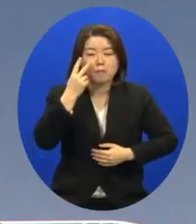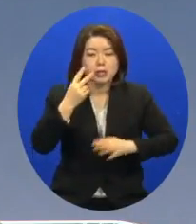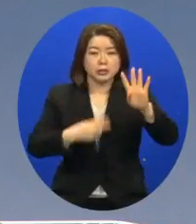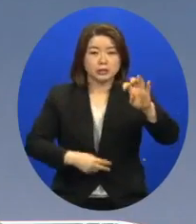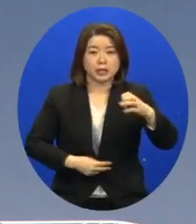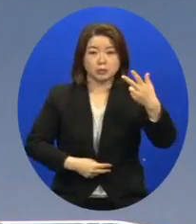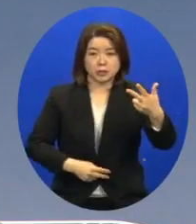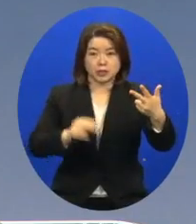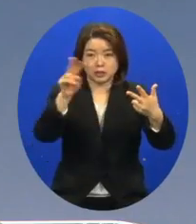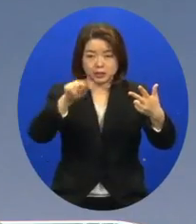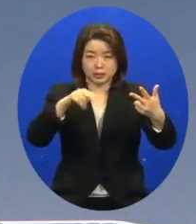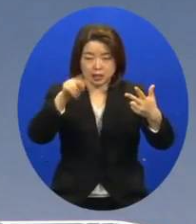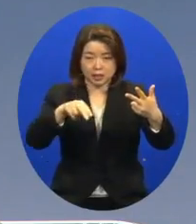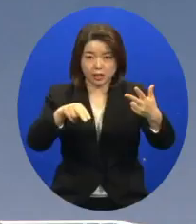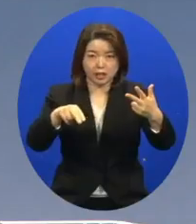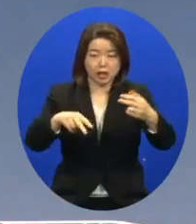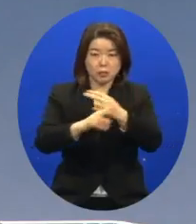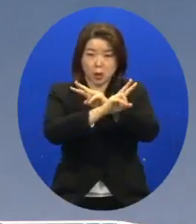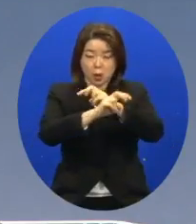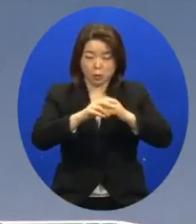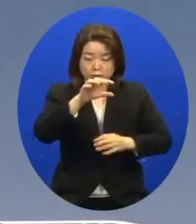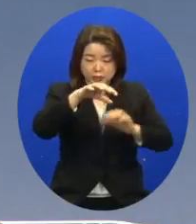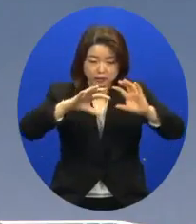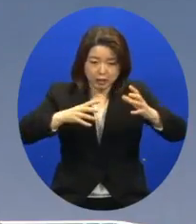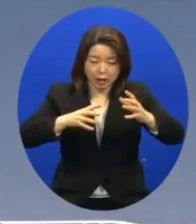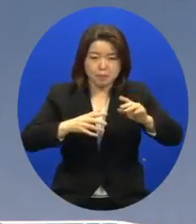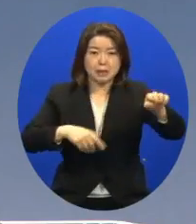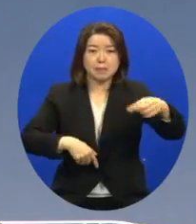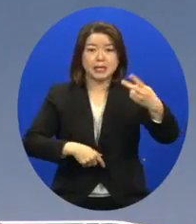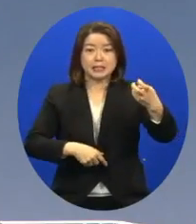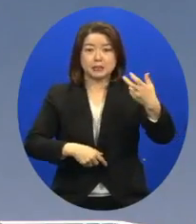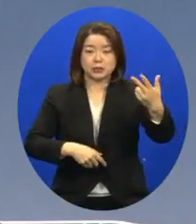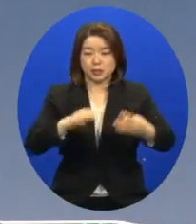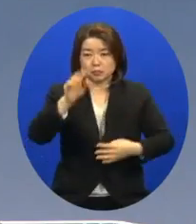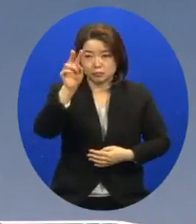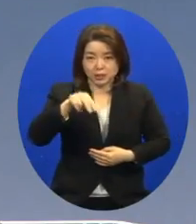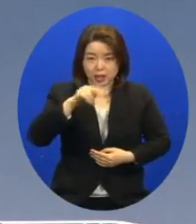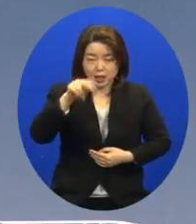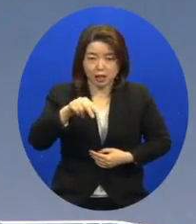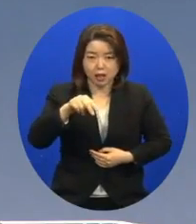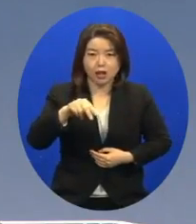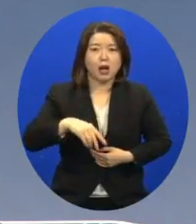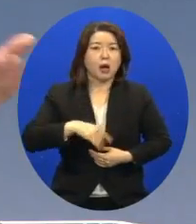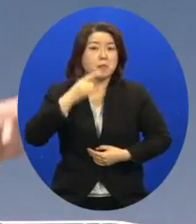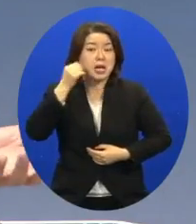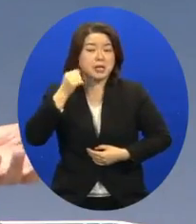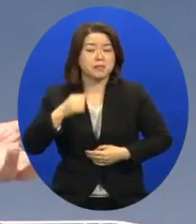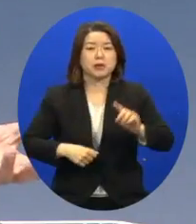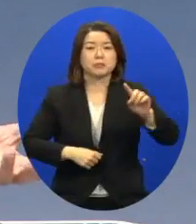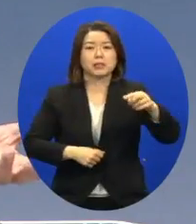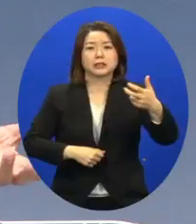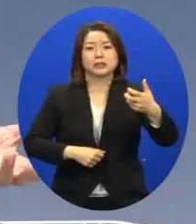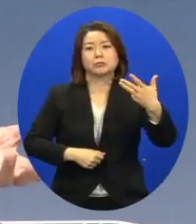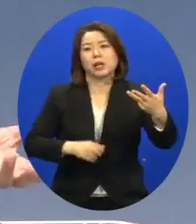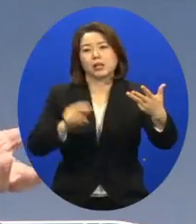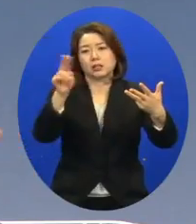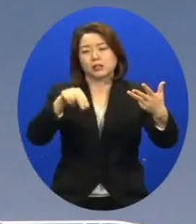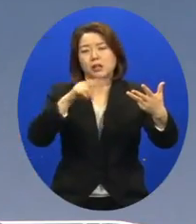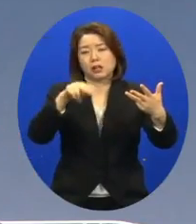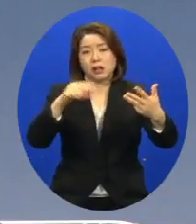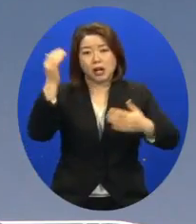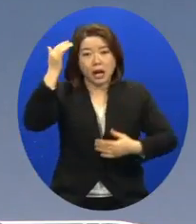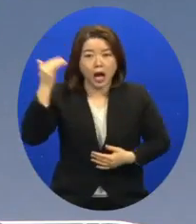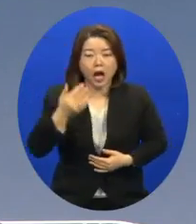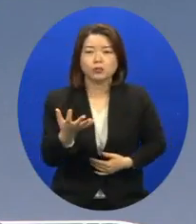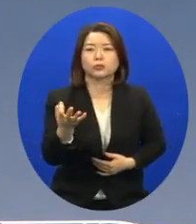달라 오스트리아는 123 달 라 일본은 178 달랄 한국어도 얼마 할 것 같습니까